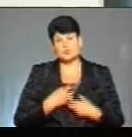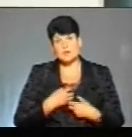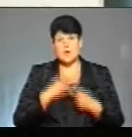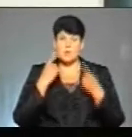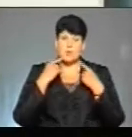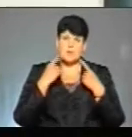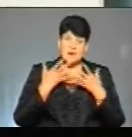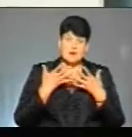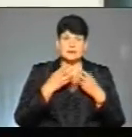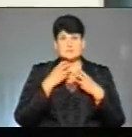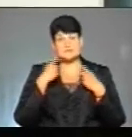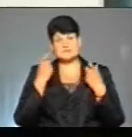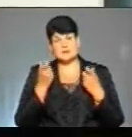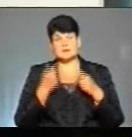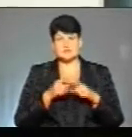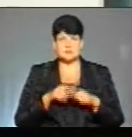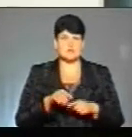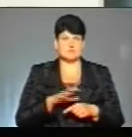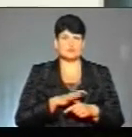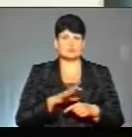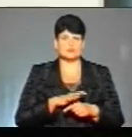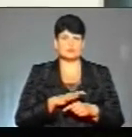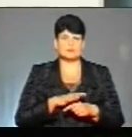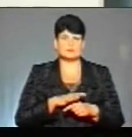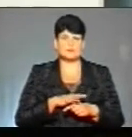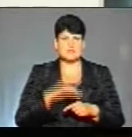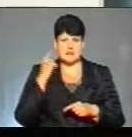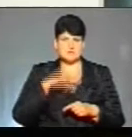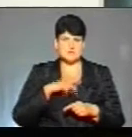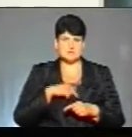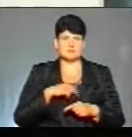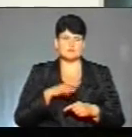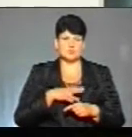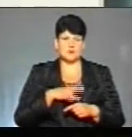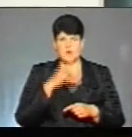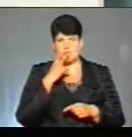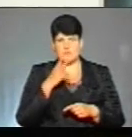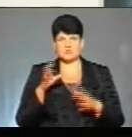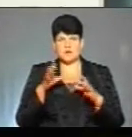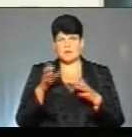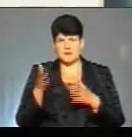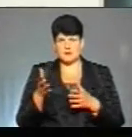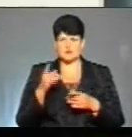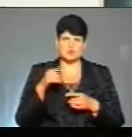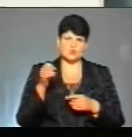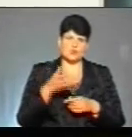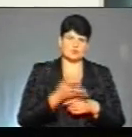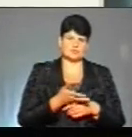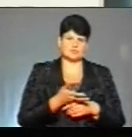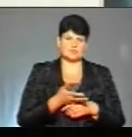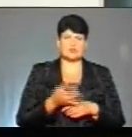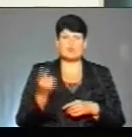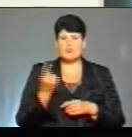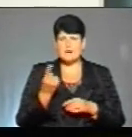або плакала, це також відбувалося на психіці дитини, яка бачила ту чи іншу хмаринку чи сонечко. Тому